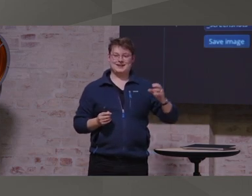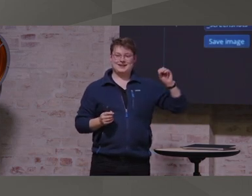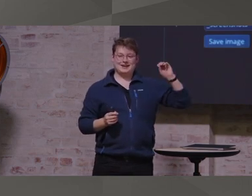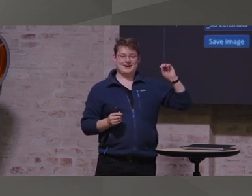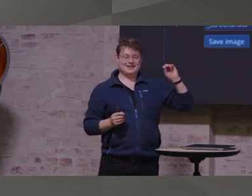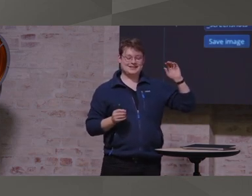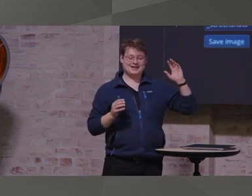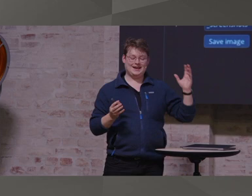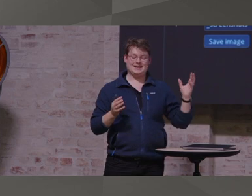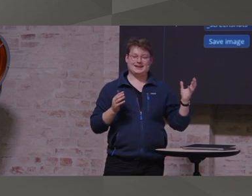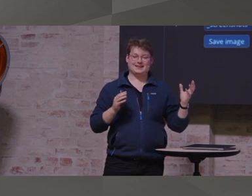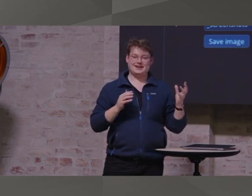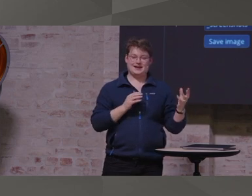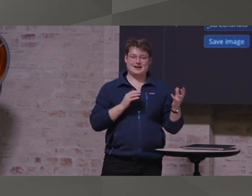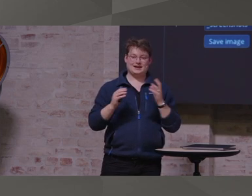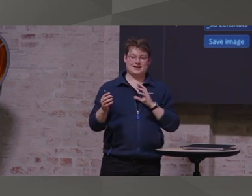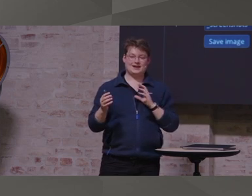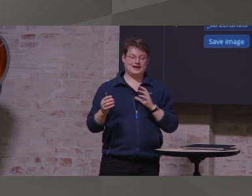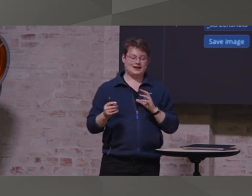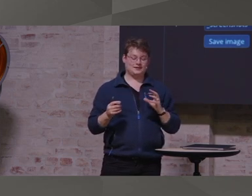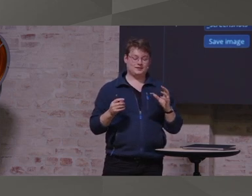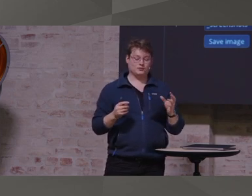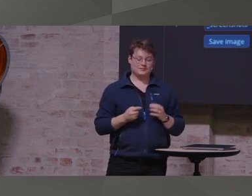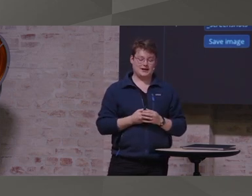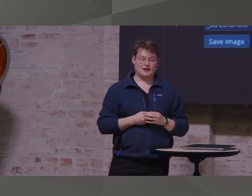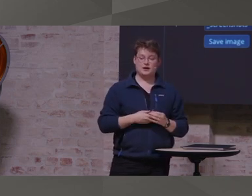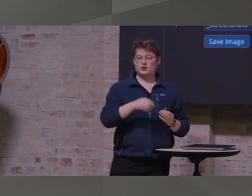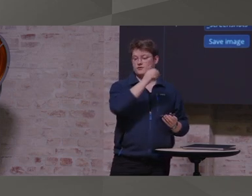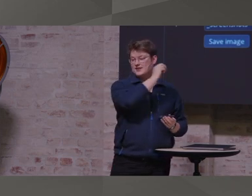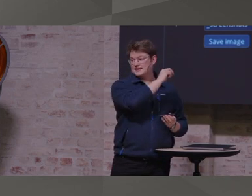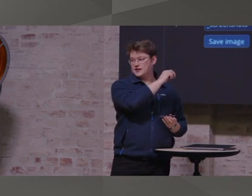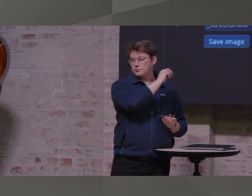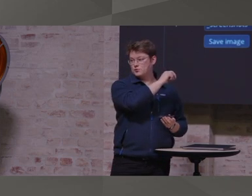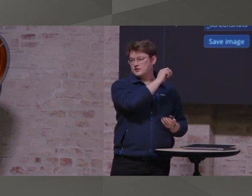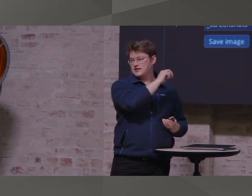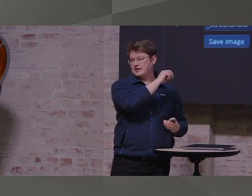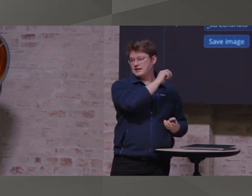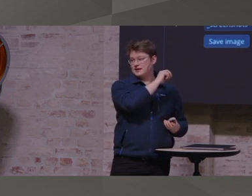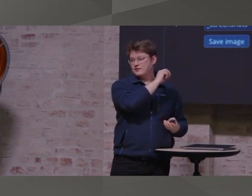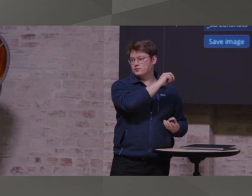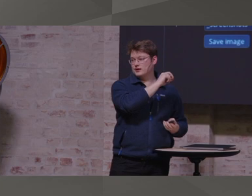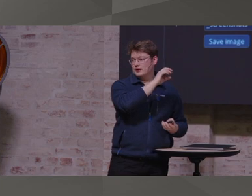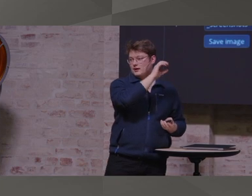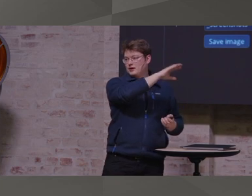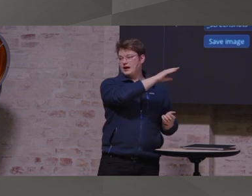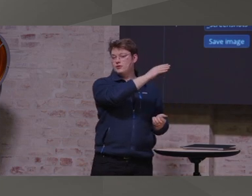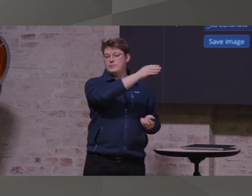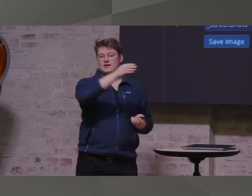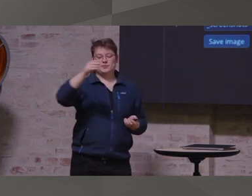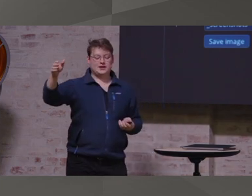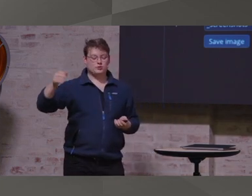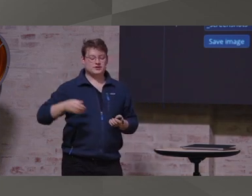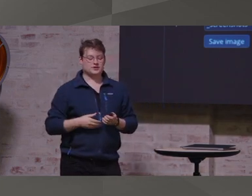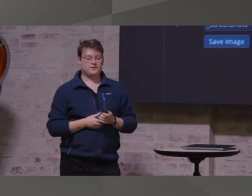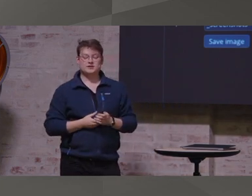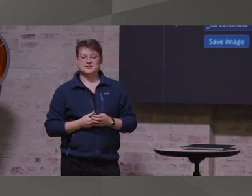slett nesten 3D redigerer et 2D-bilde. Du setter et punkt i dette fotoet og ber